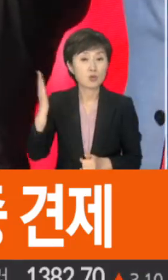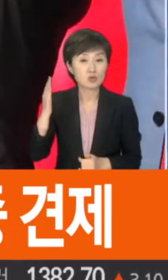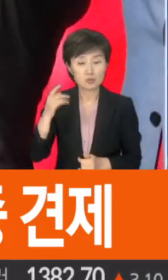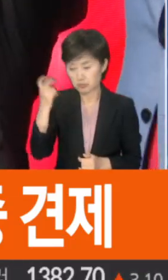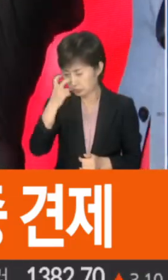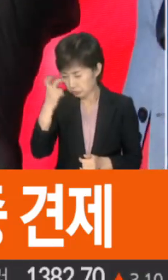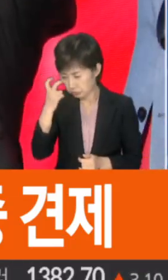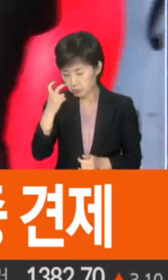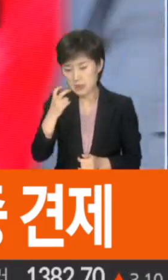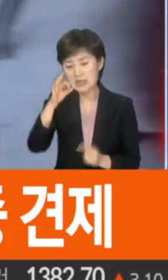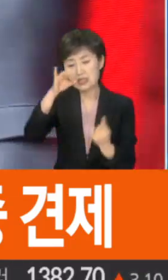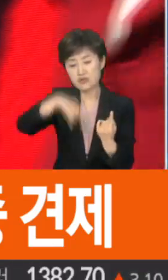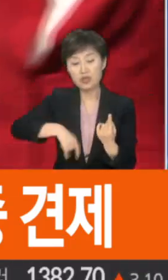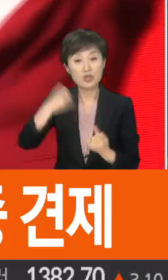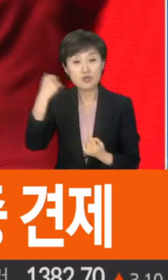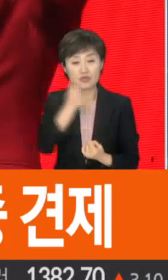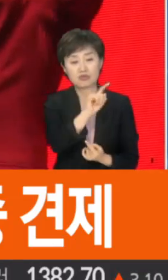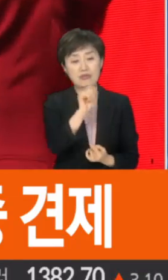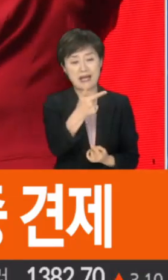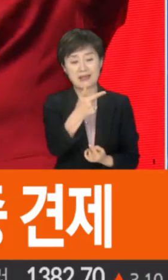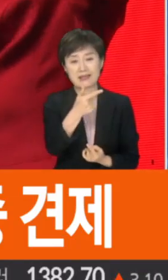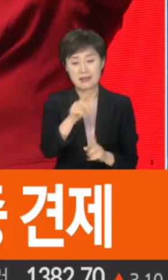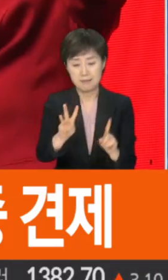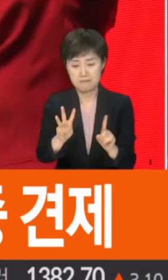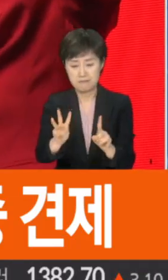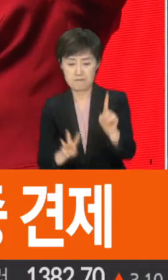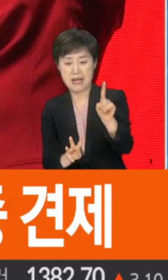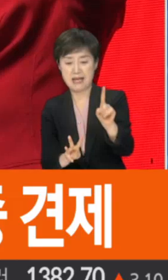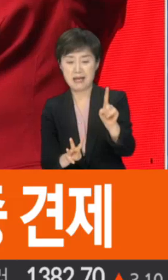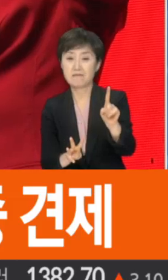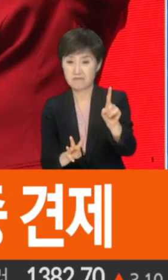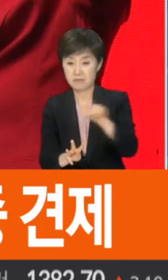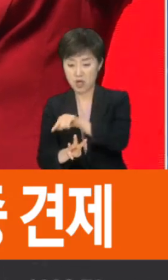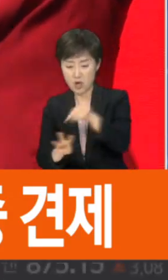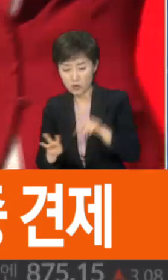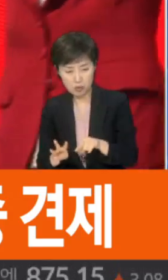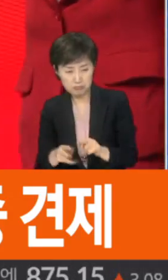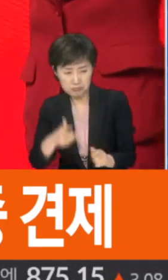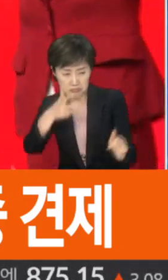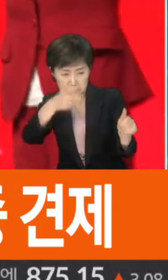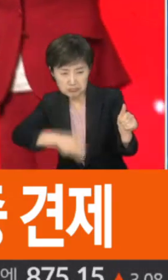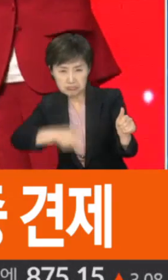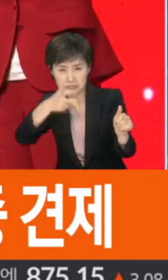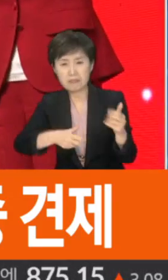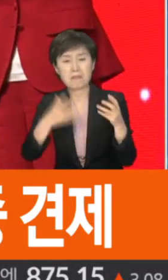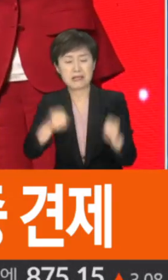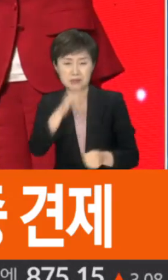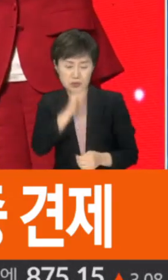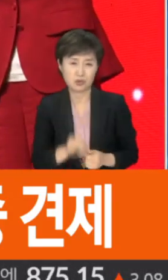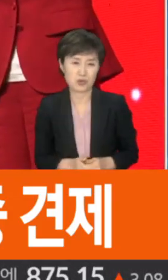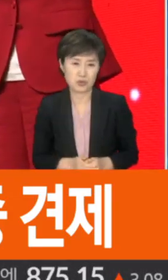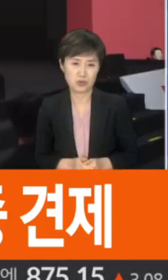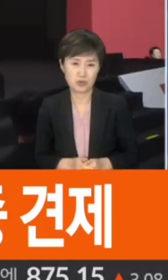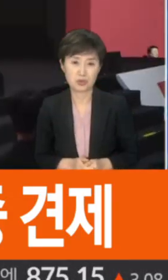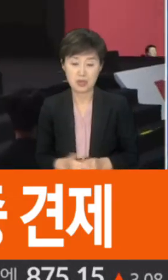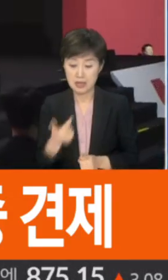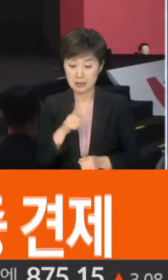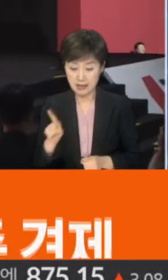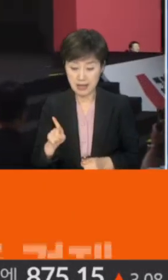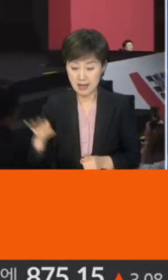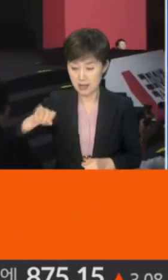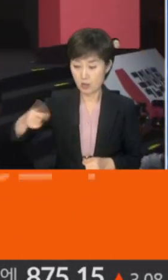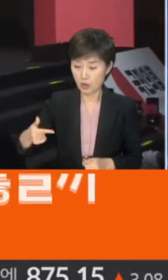여론조사에서 한동훈 후보 1강 구도 결과가 속속 나오며 다른 후보들의 견제가 이어지는 모양새인데요. 이에